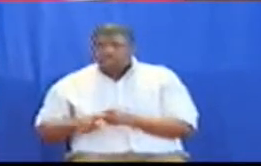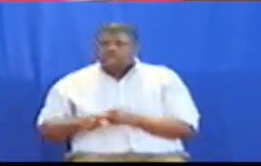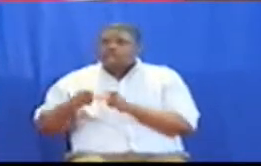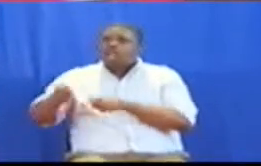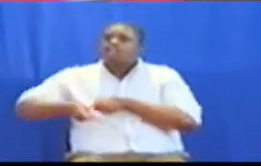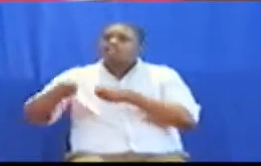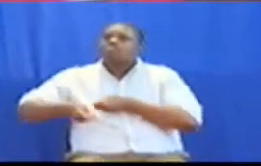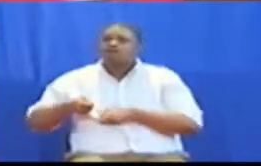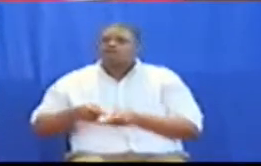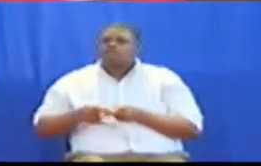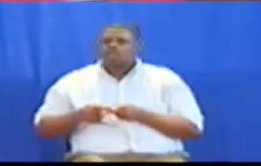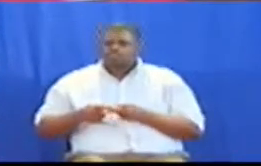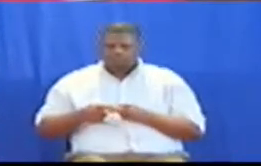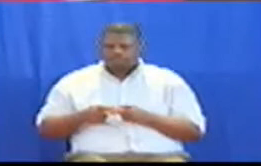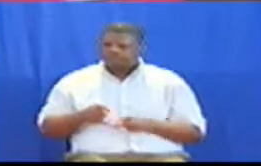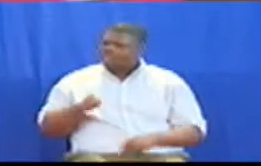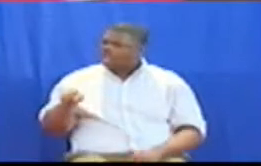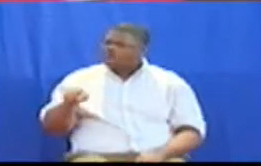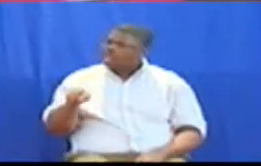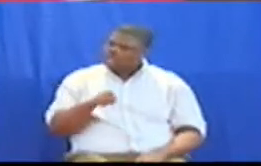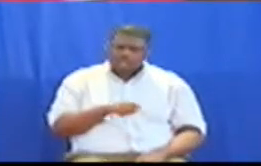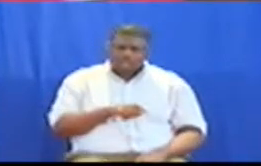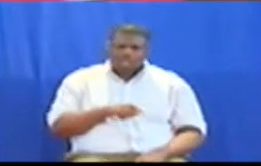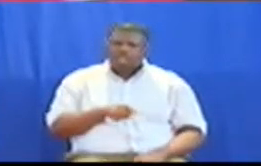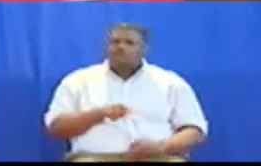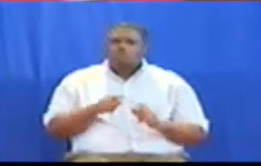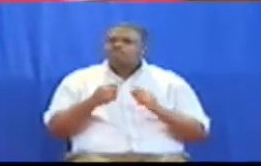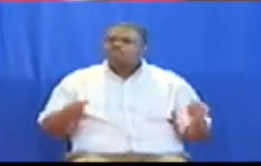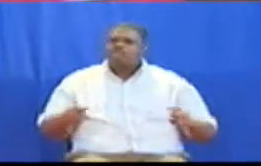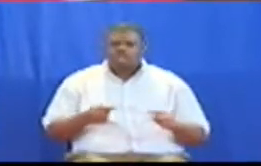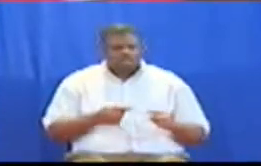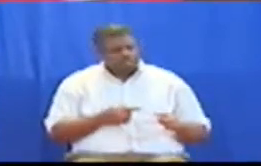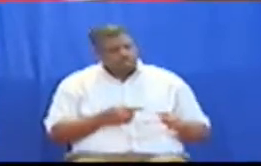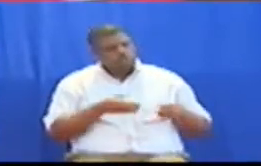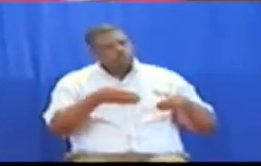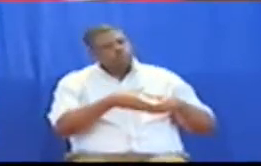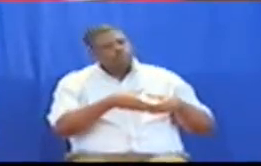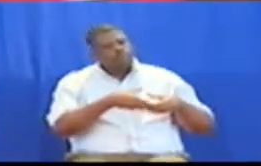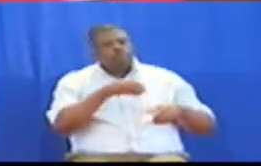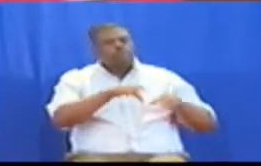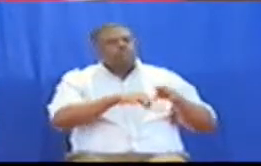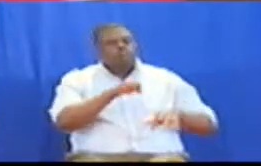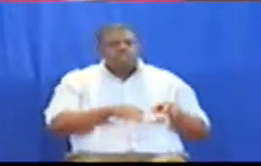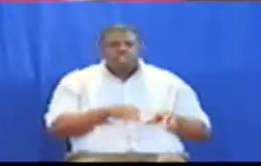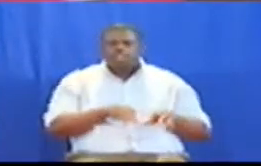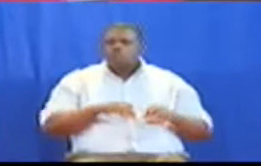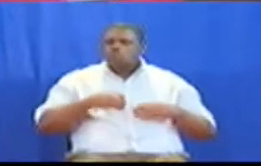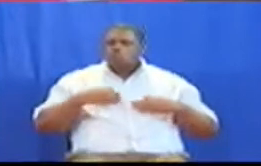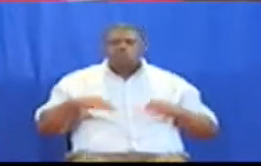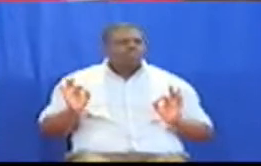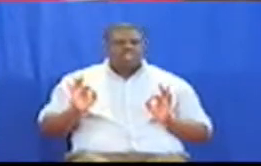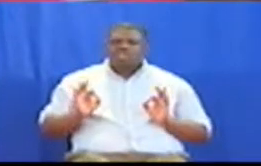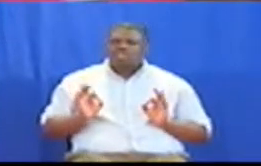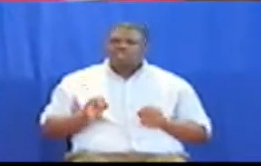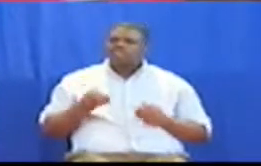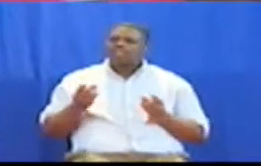wapinzani, kitendo cha kudai tume huru ya uchaguzi wakati hakuna mliowafanyia wananchi ni sawa sawa na kijana ambaye kula